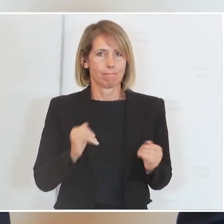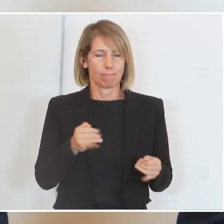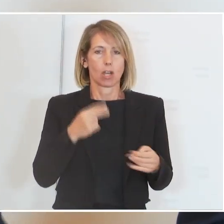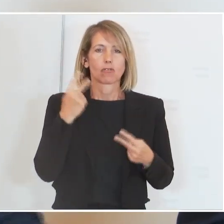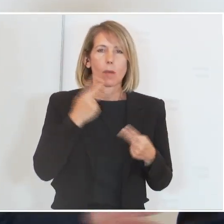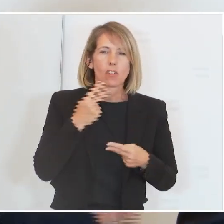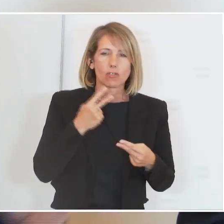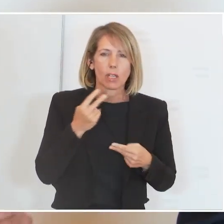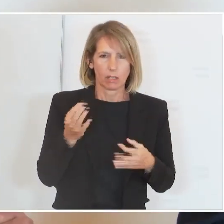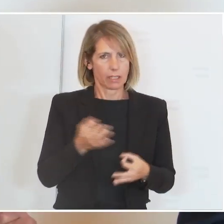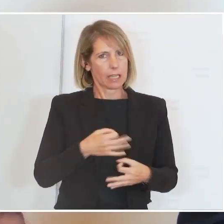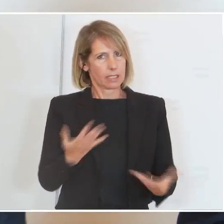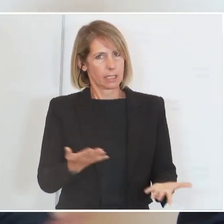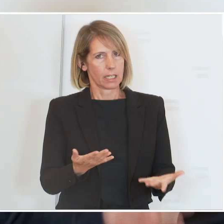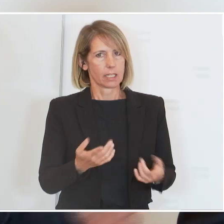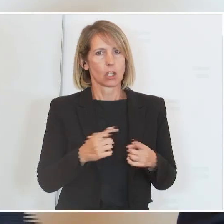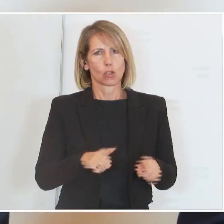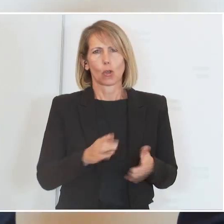ist gar nichts, weil dann hätten wir es ja schon längst.